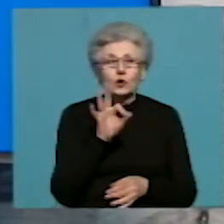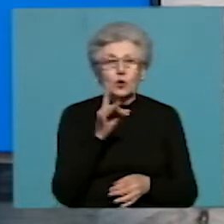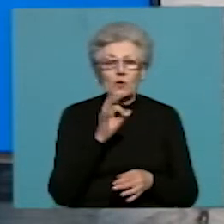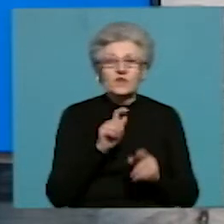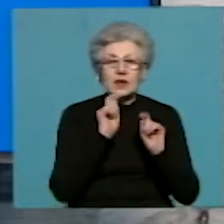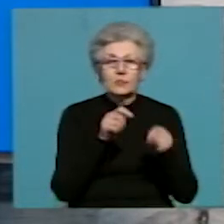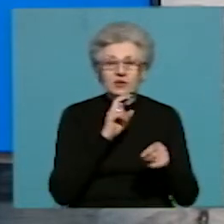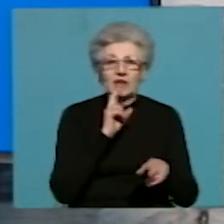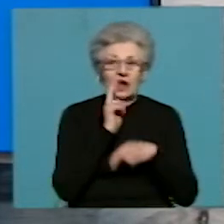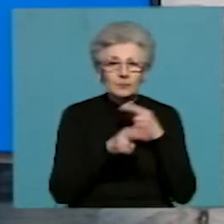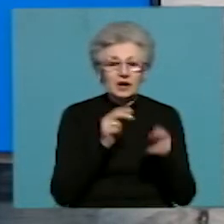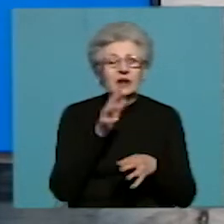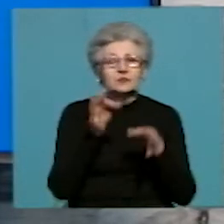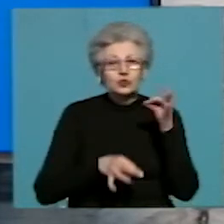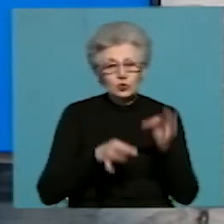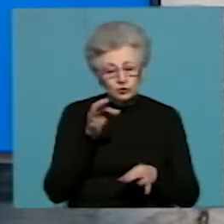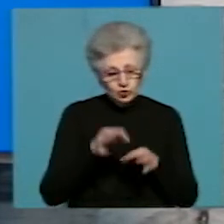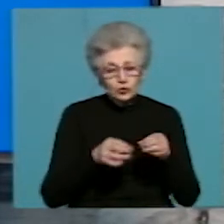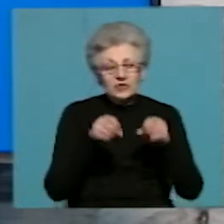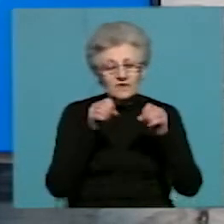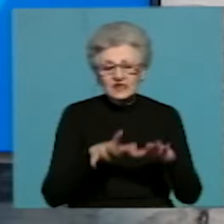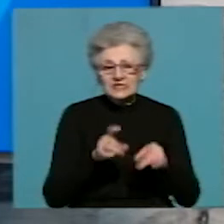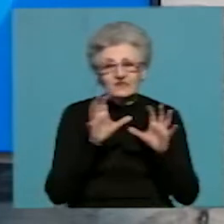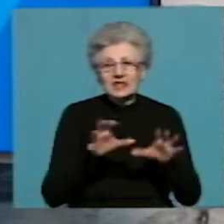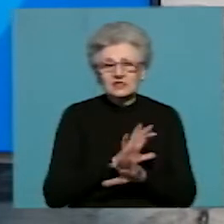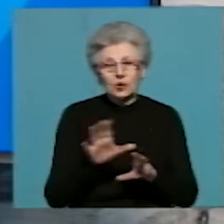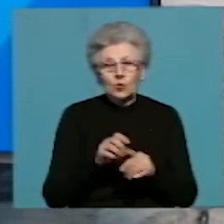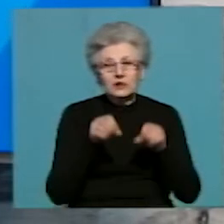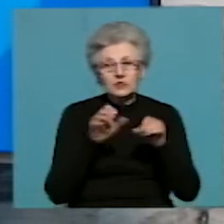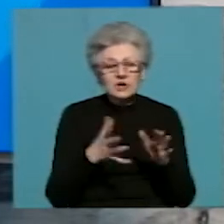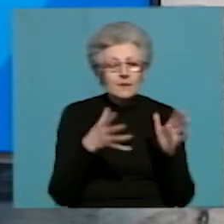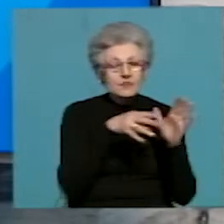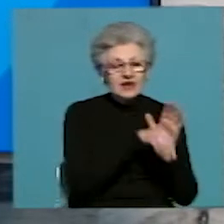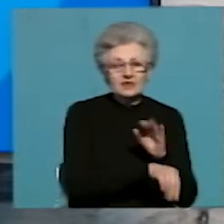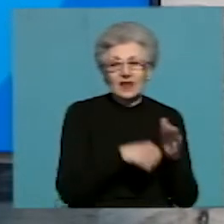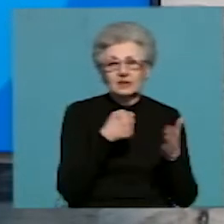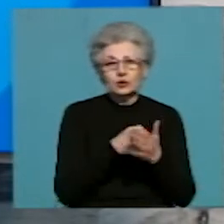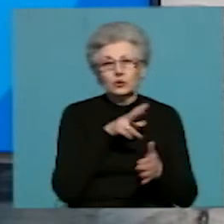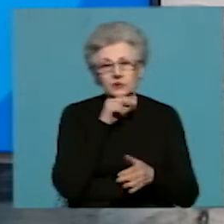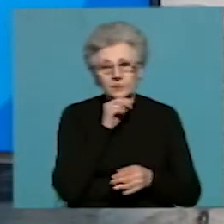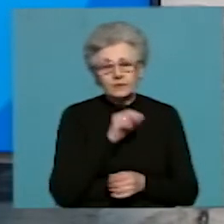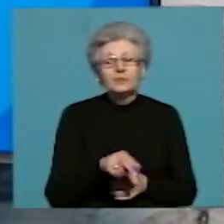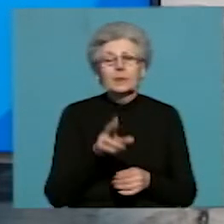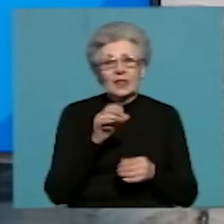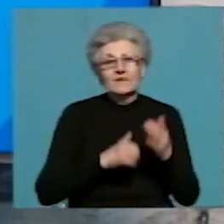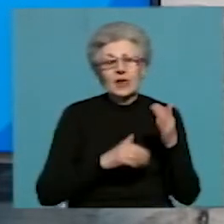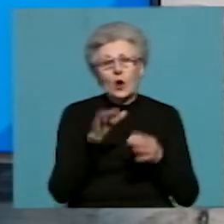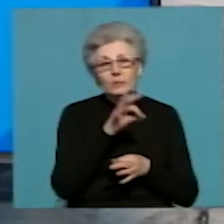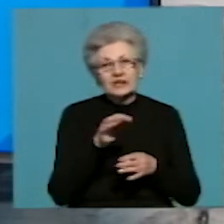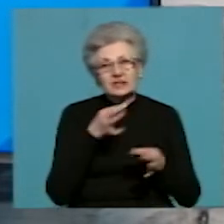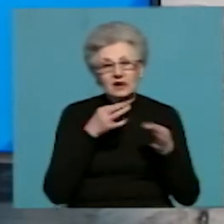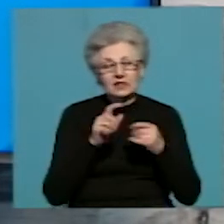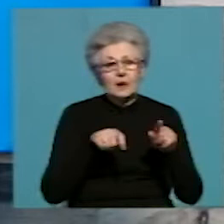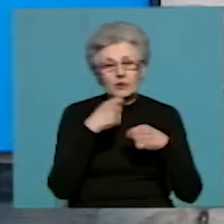Суд визнав рішення про приєднання села до Чернівців незаконним. Після цього Чернівецька обласна рада подала касацію. Верховний суд України